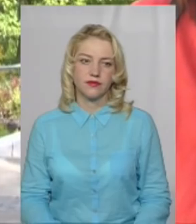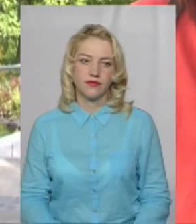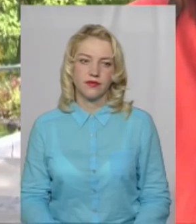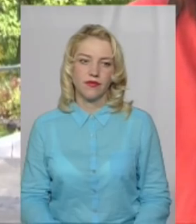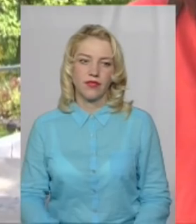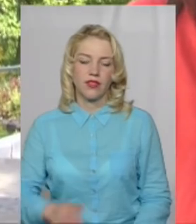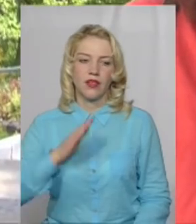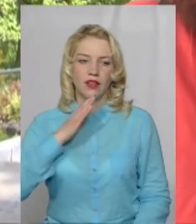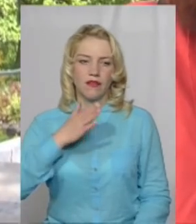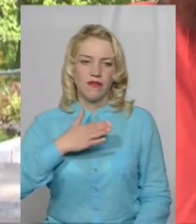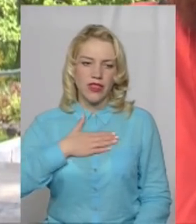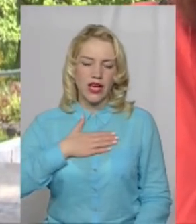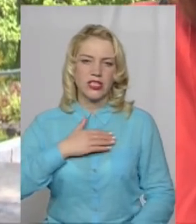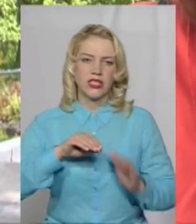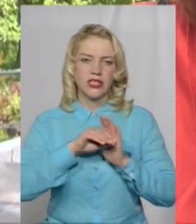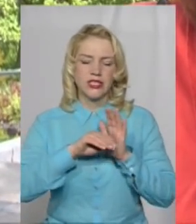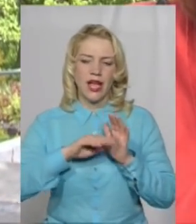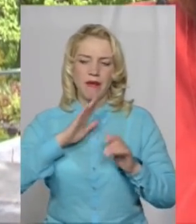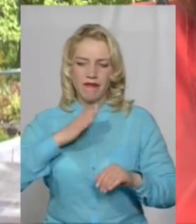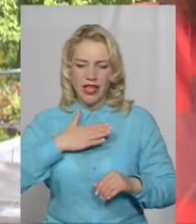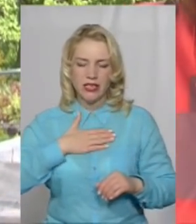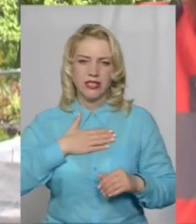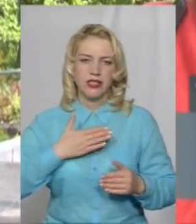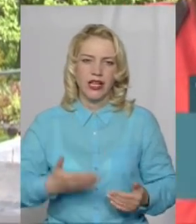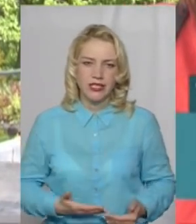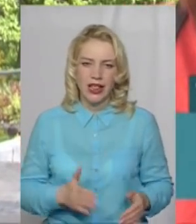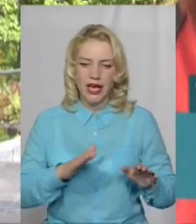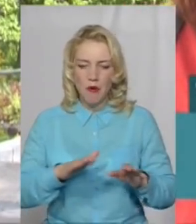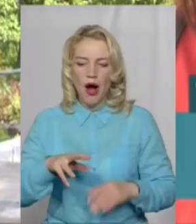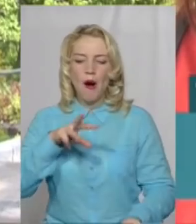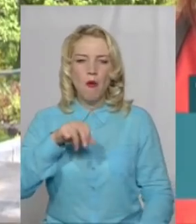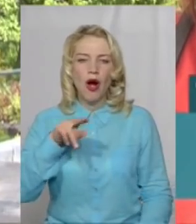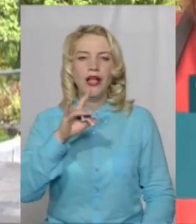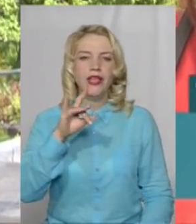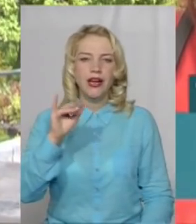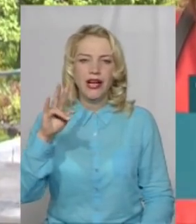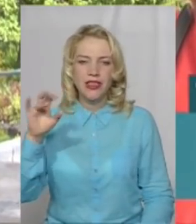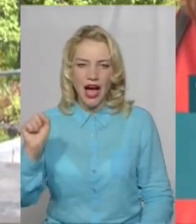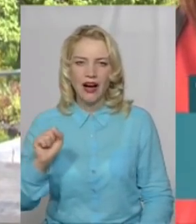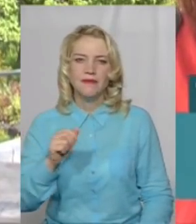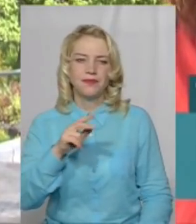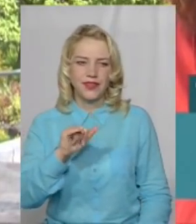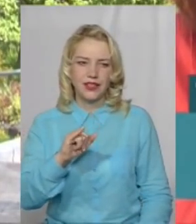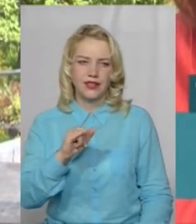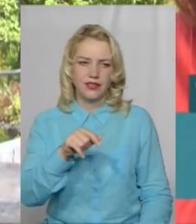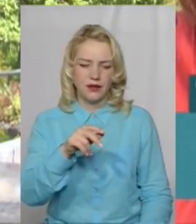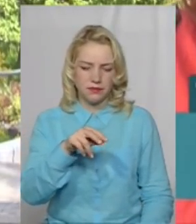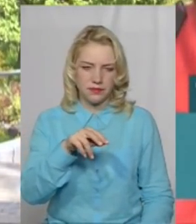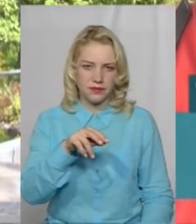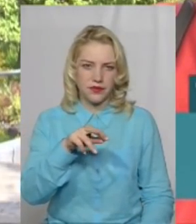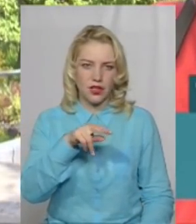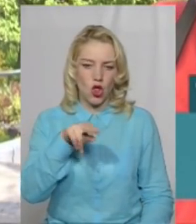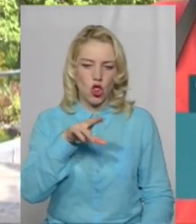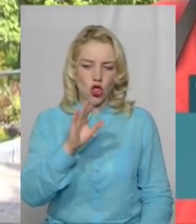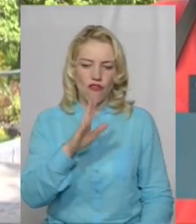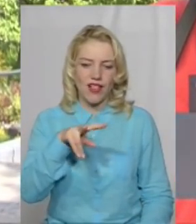В наших урбоекосистемах, в наших населених пунктах і модрини, і псевдоцуга мендіса, яку ще називають